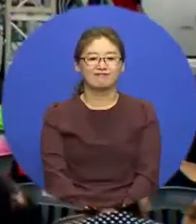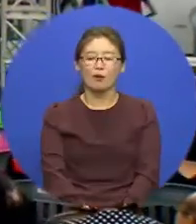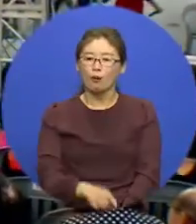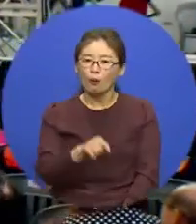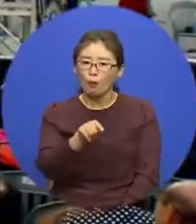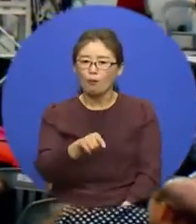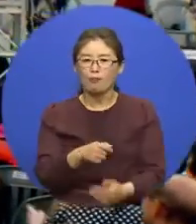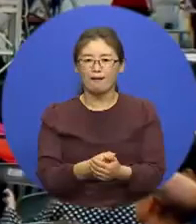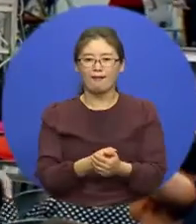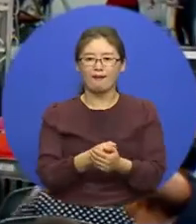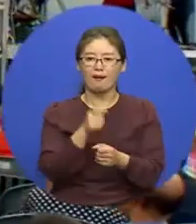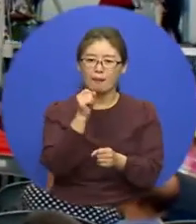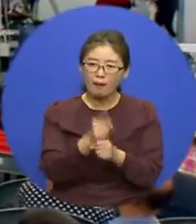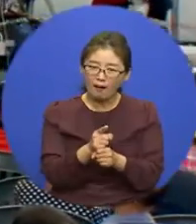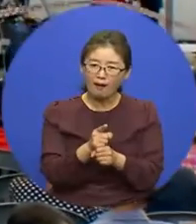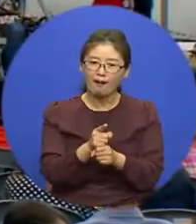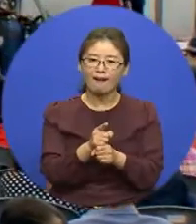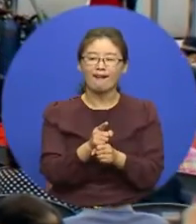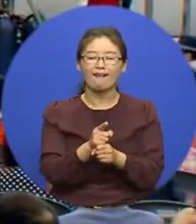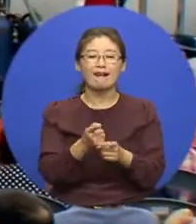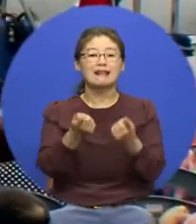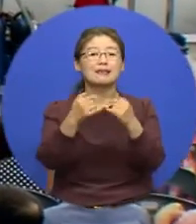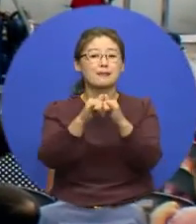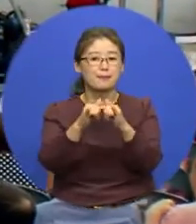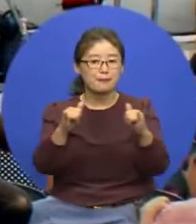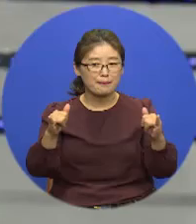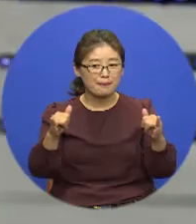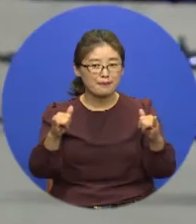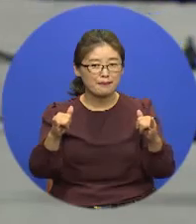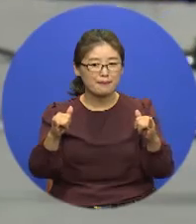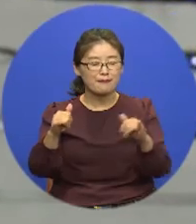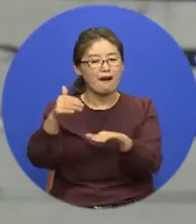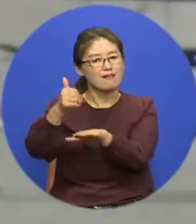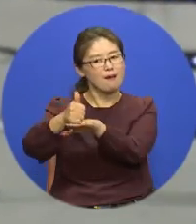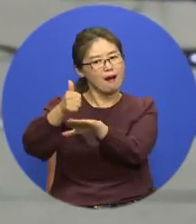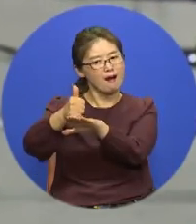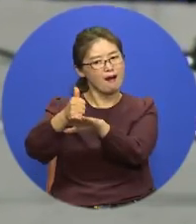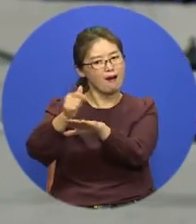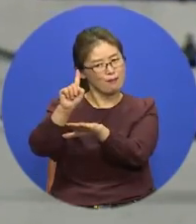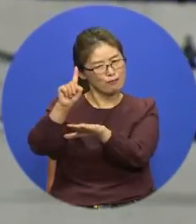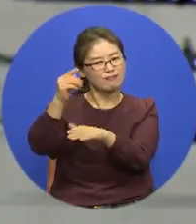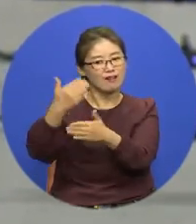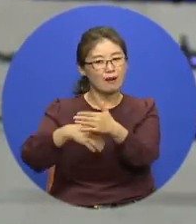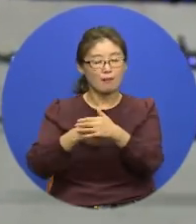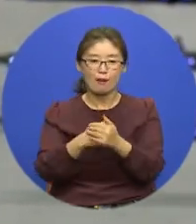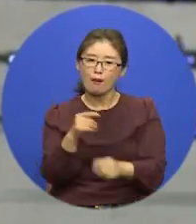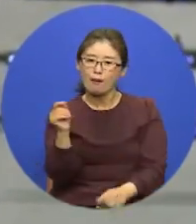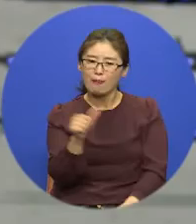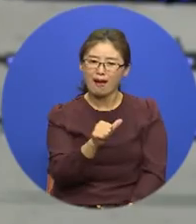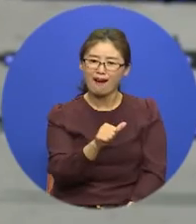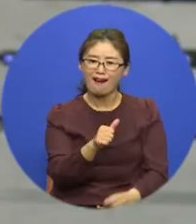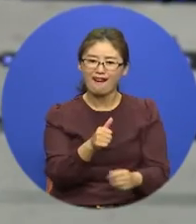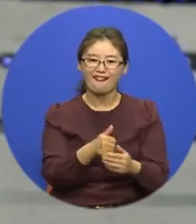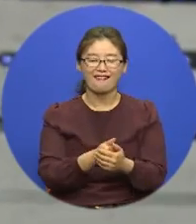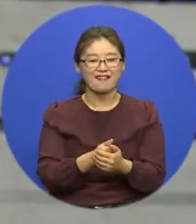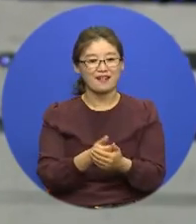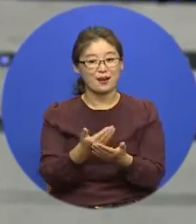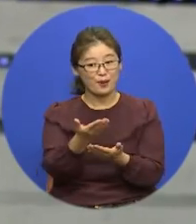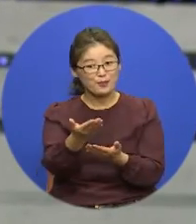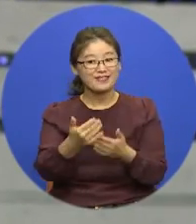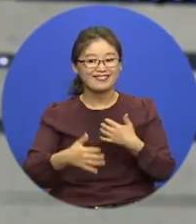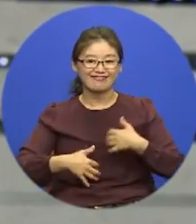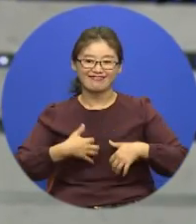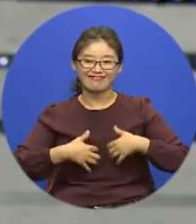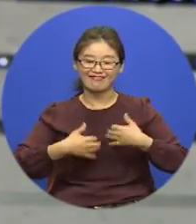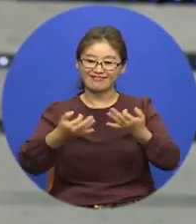이렇게 하다 보니까 벌써 저희들이 노래 참가자 이제 마지막 참가자만 한 명 남았습니다. 빠르죠? 예. 와, 여러분들도 함께 즐기면서